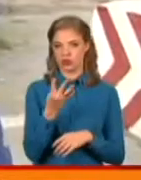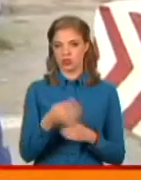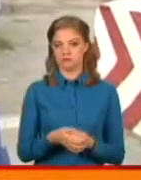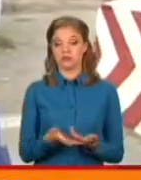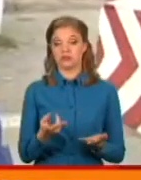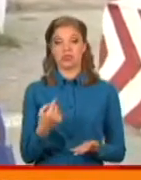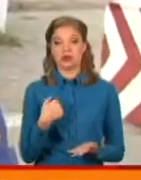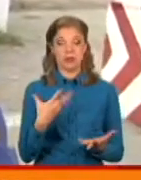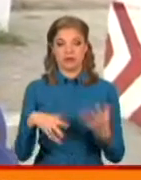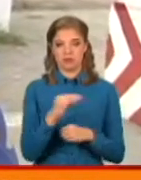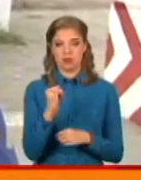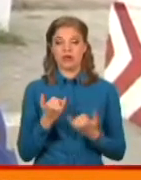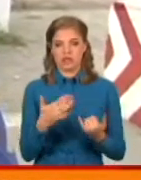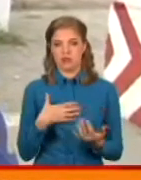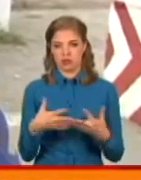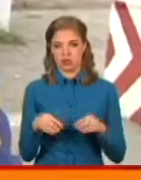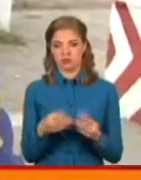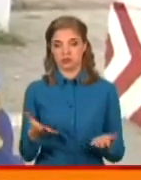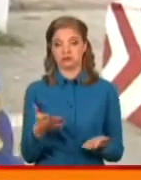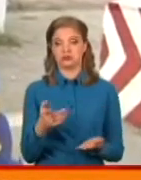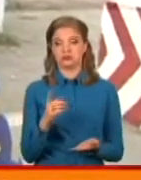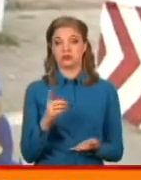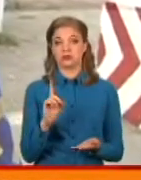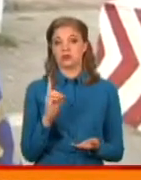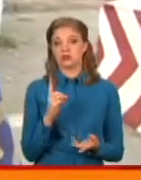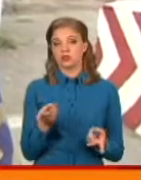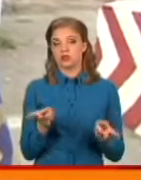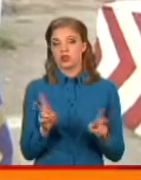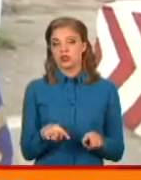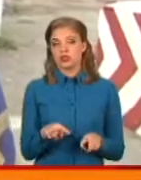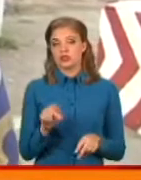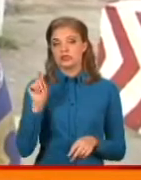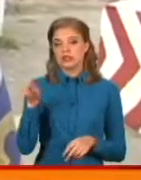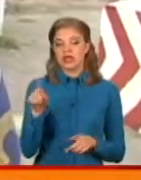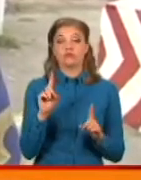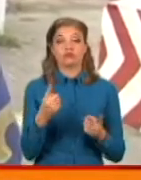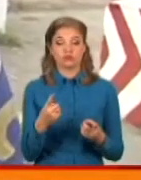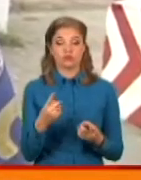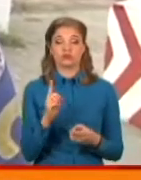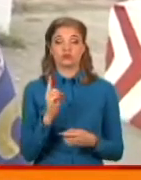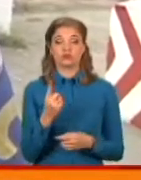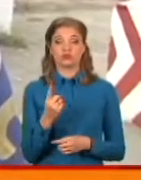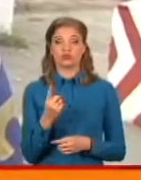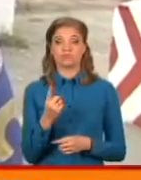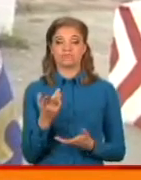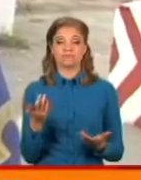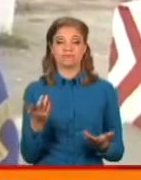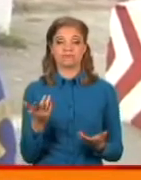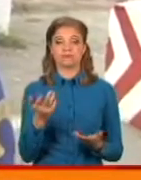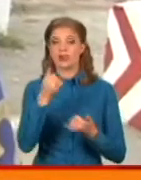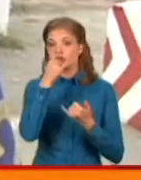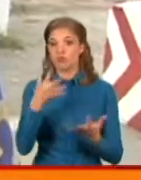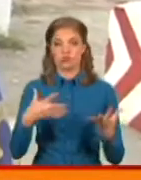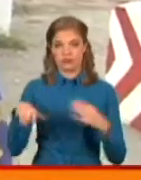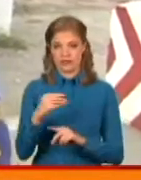Для мене все погано, для моєї родини. Тому лишилися там ми тому, що не можуть